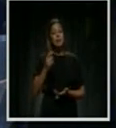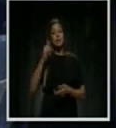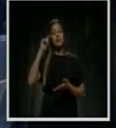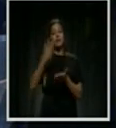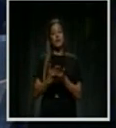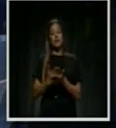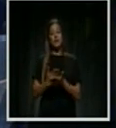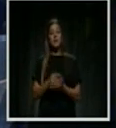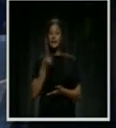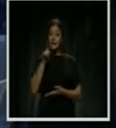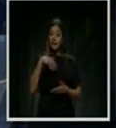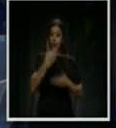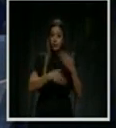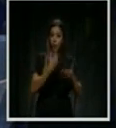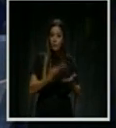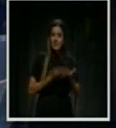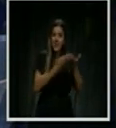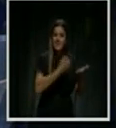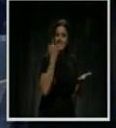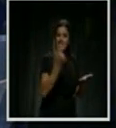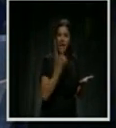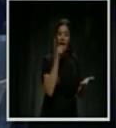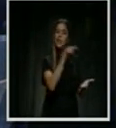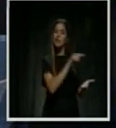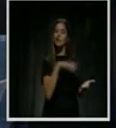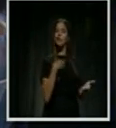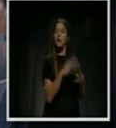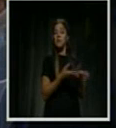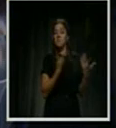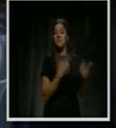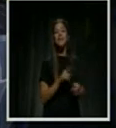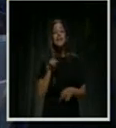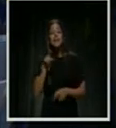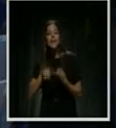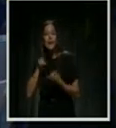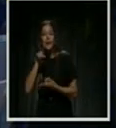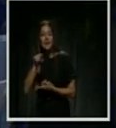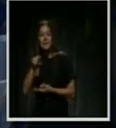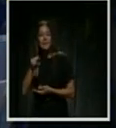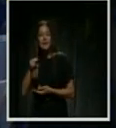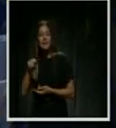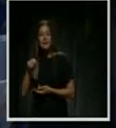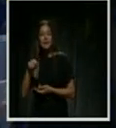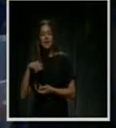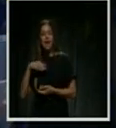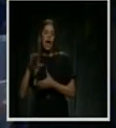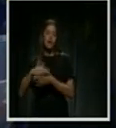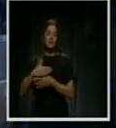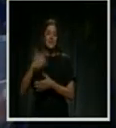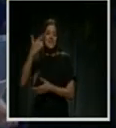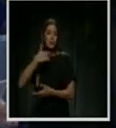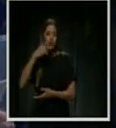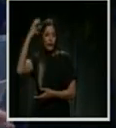tagħti aktar saħħa lil min irid jibqa' jagħmel li jrid, jew trid inti mingħajr ma tbiddel gvern għax narissib ma tbiddel